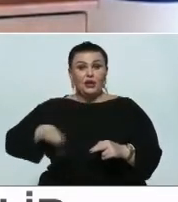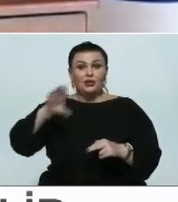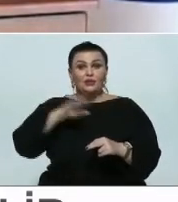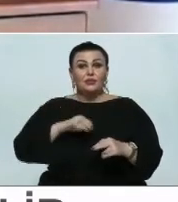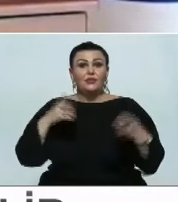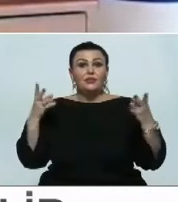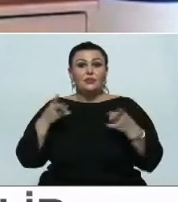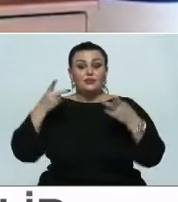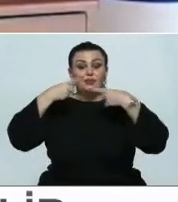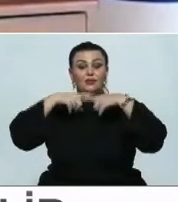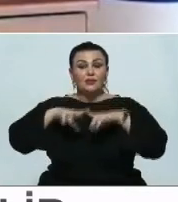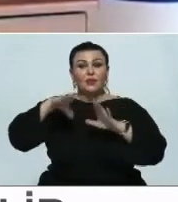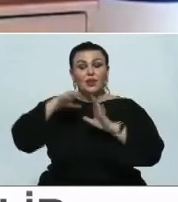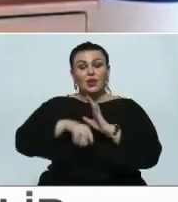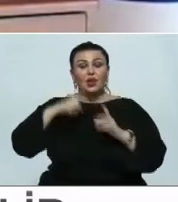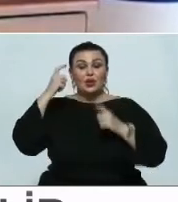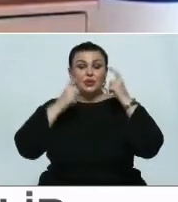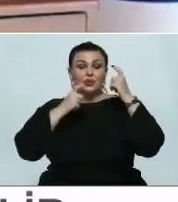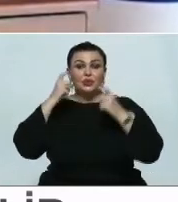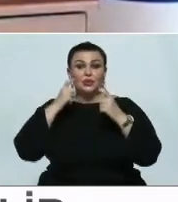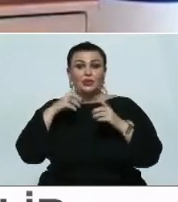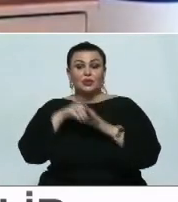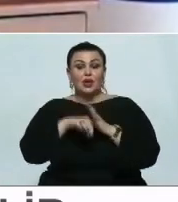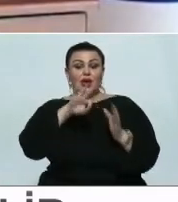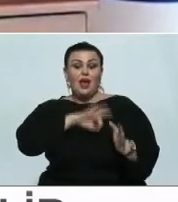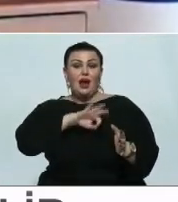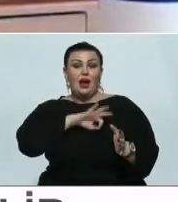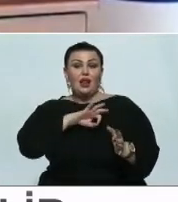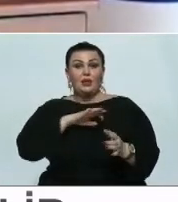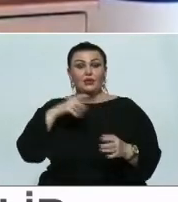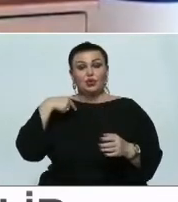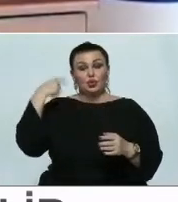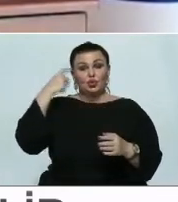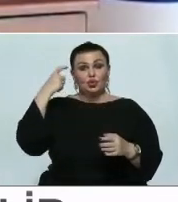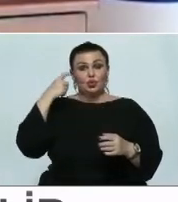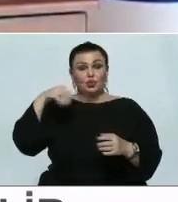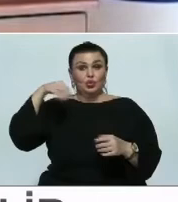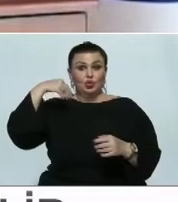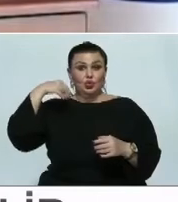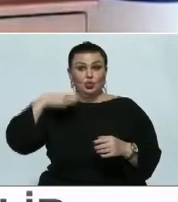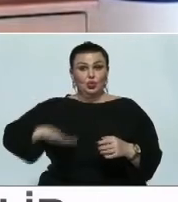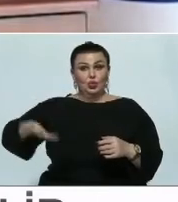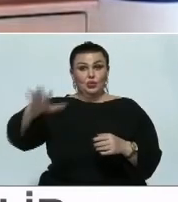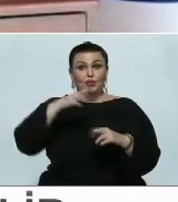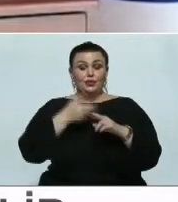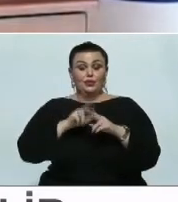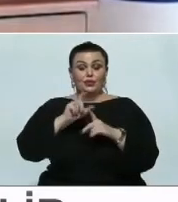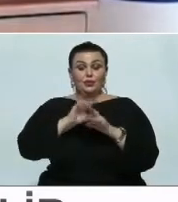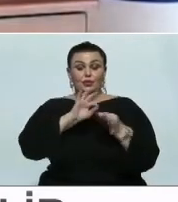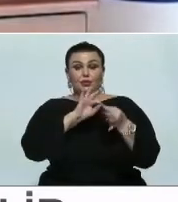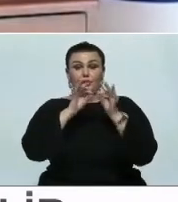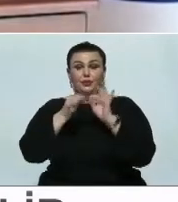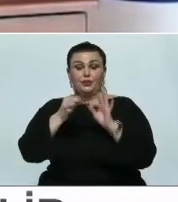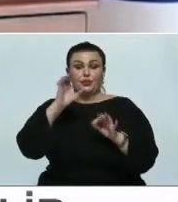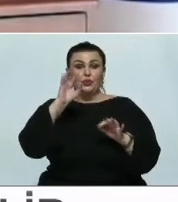gerek teknolojik gerekse bilgi birikiminden yararlanmalıdır diye düşünüyorum Türkiye. Bu konuda zaten biliyorsunuz